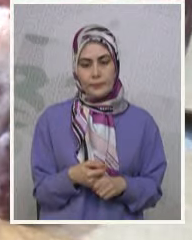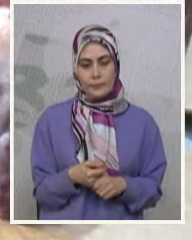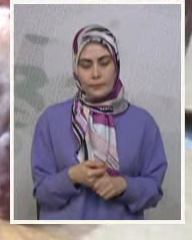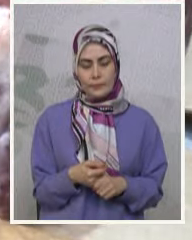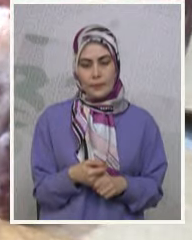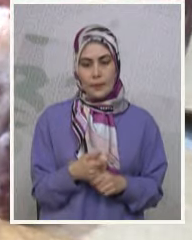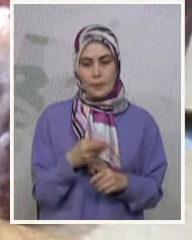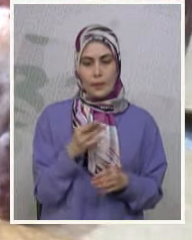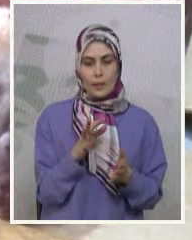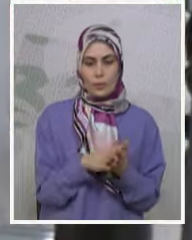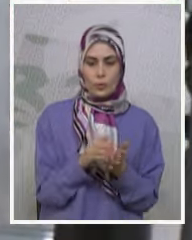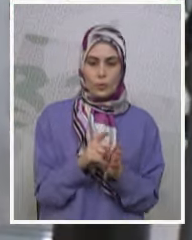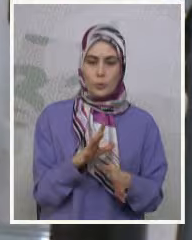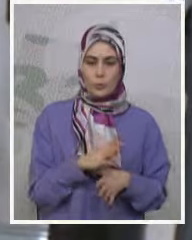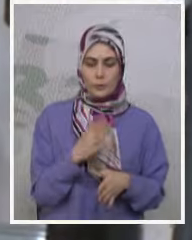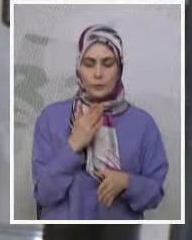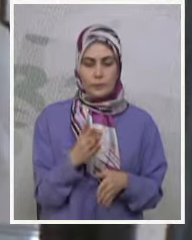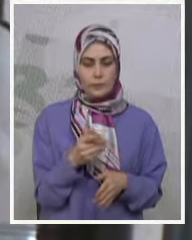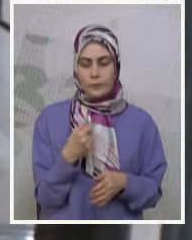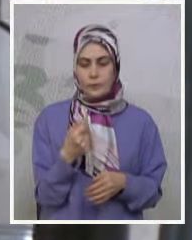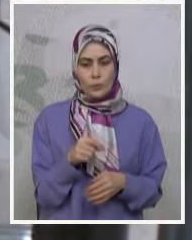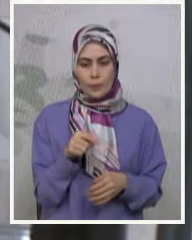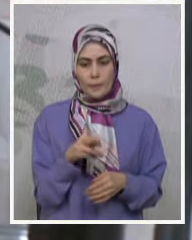Дух толхахана штандариус.